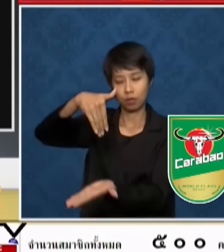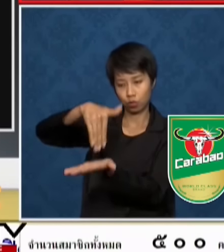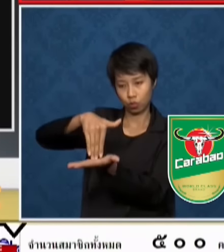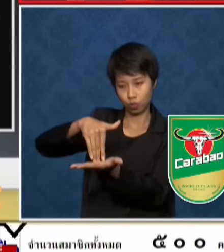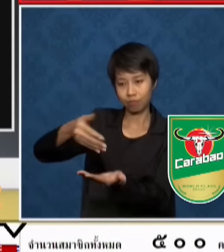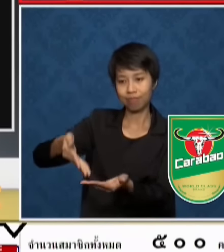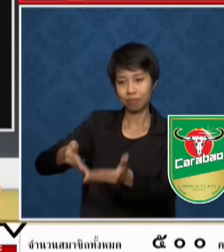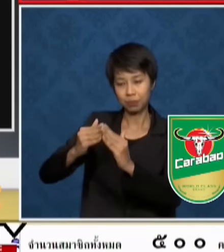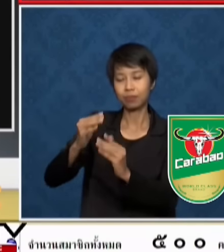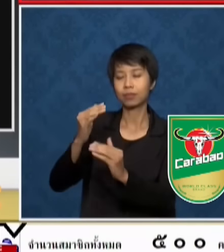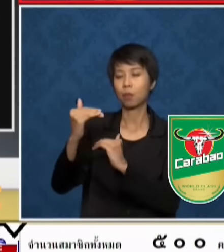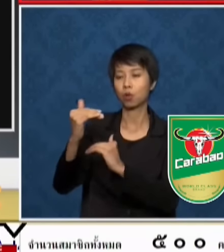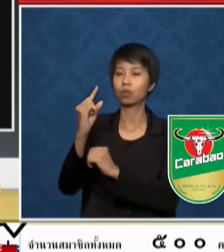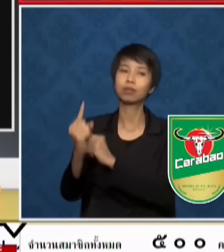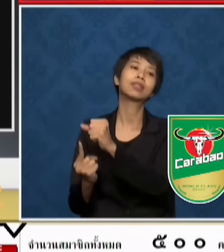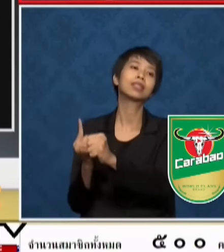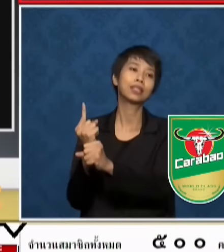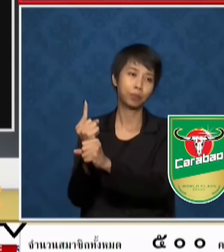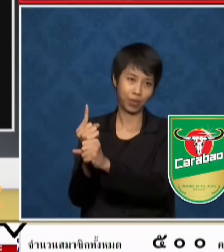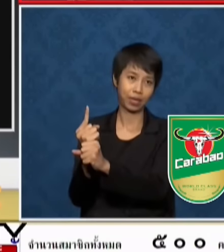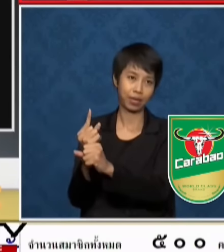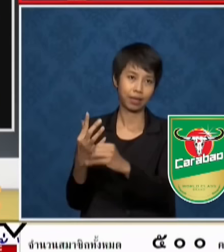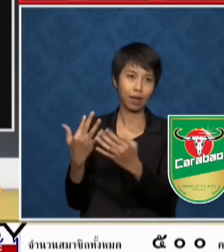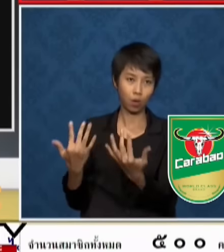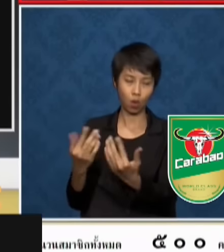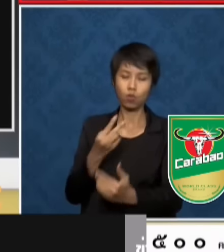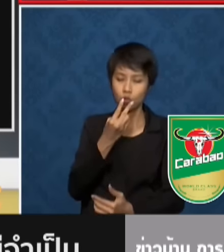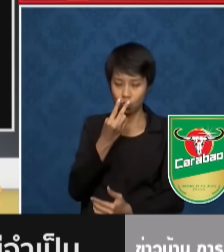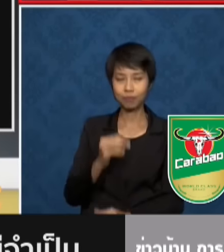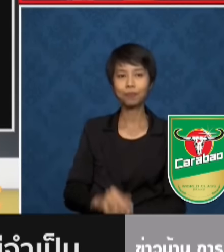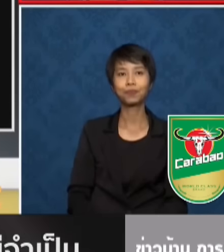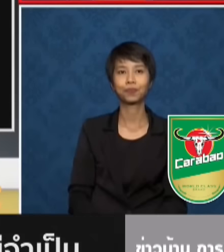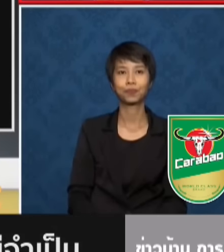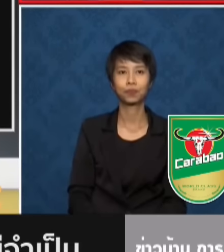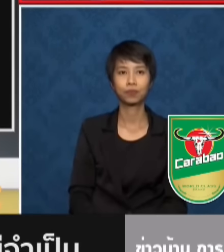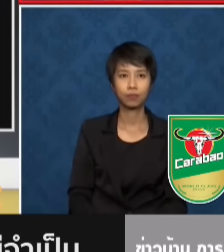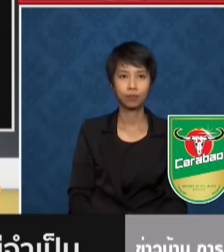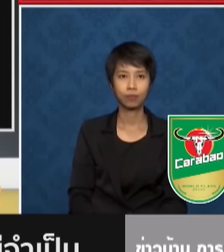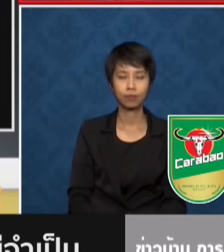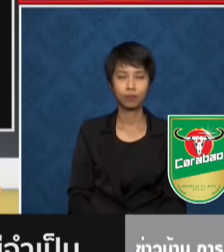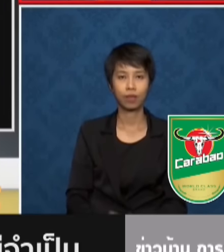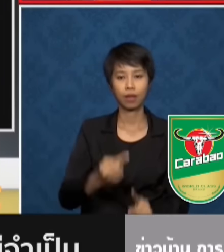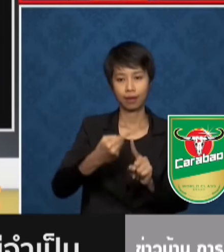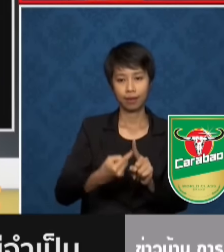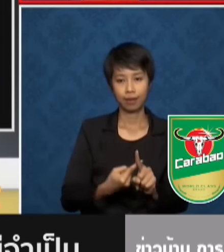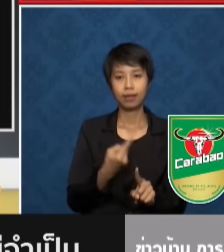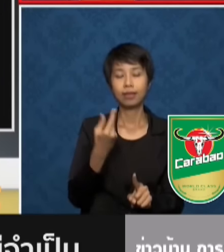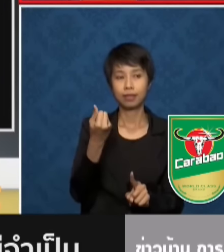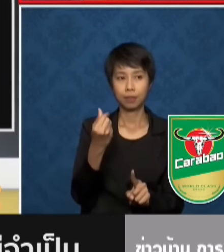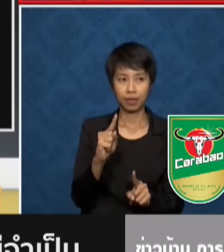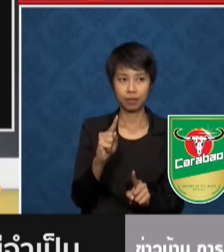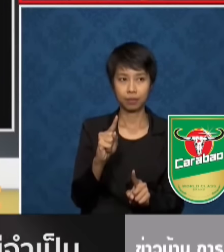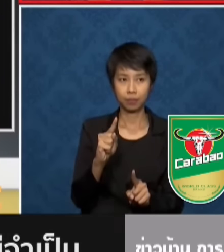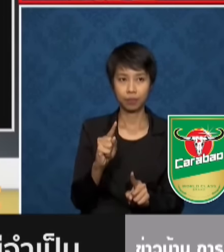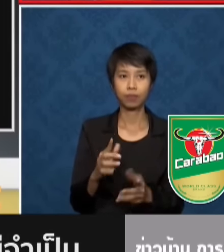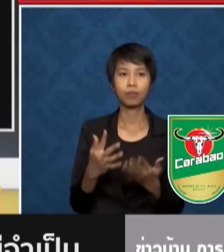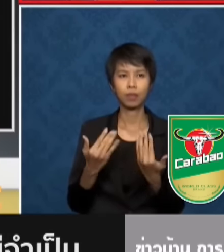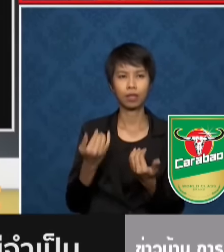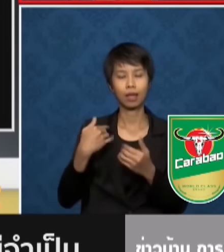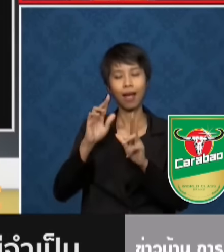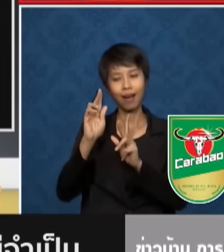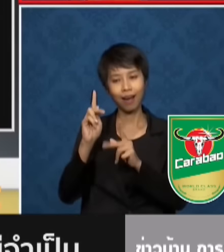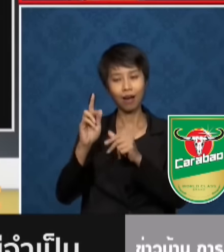คือแกบอกว่าเอ๊ะทำงานมา200กว่าวันเนี่ยเจ้ากระทรวงคือรัฐมนตรีดีอีเนี่ยดูเหมือนเปิดงานมากกว่าในสิ่งที่ต้องทำนะ